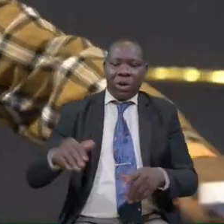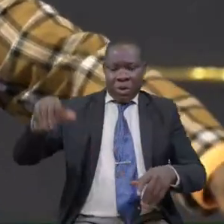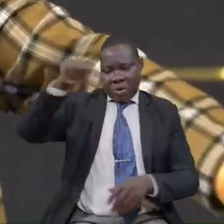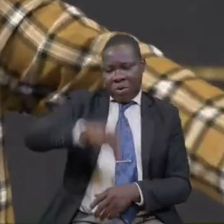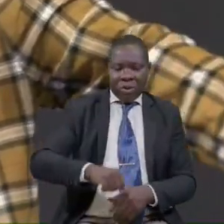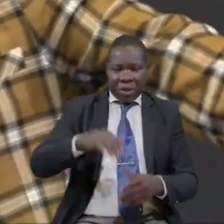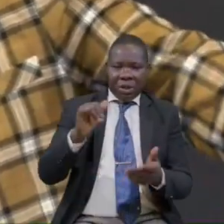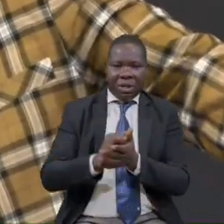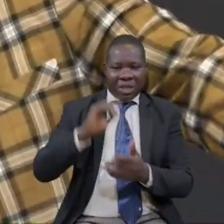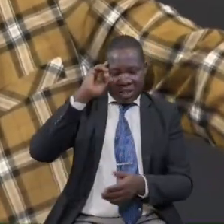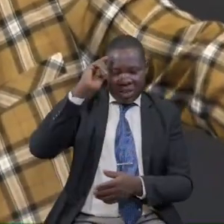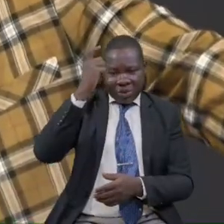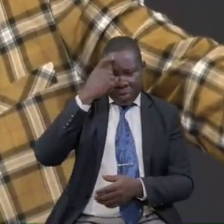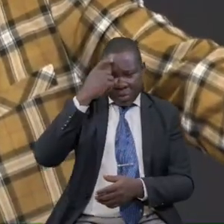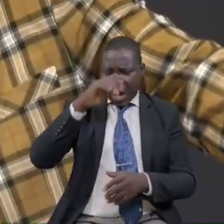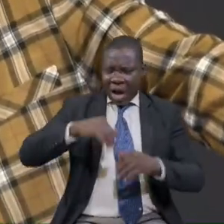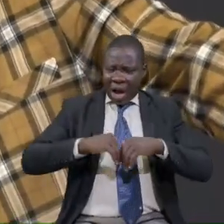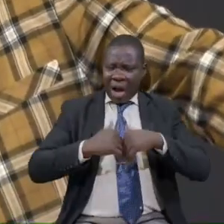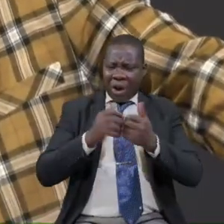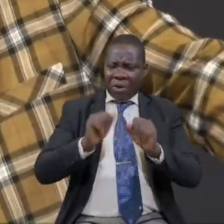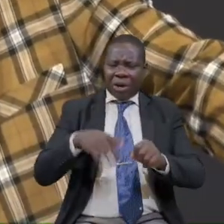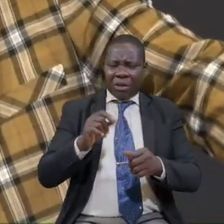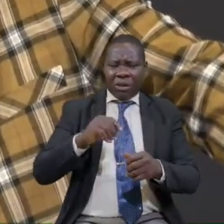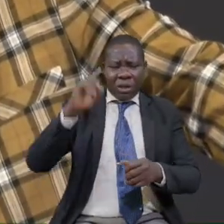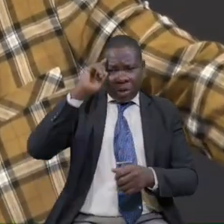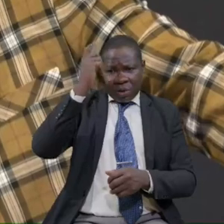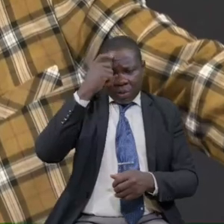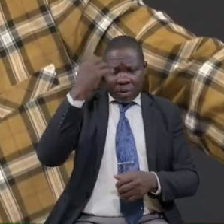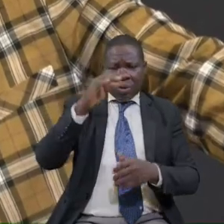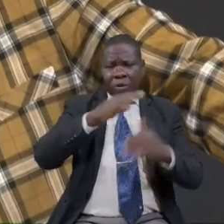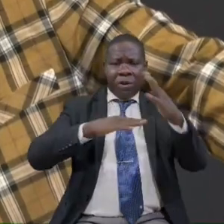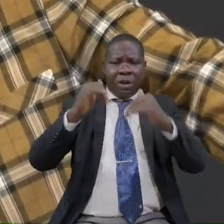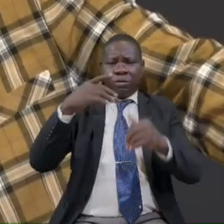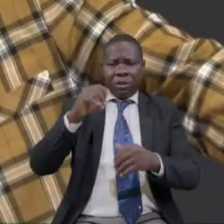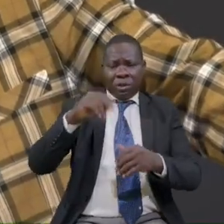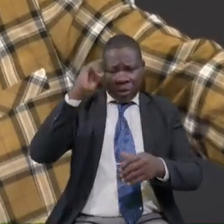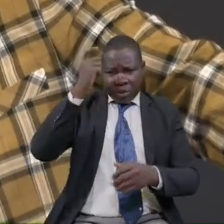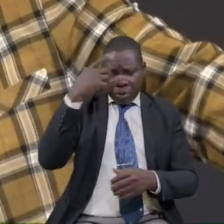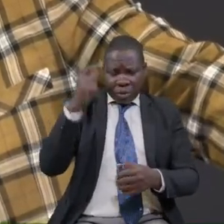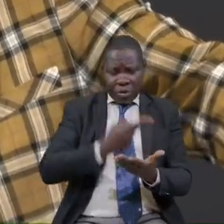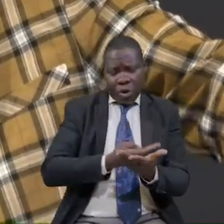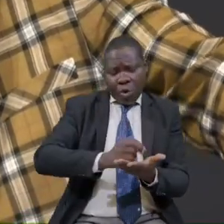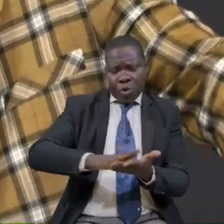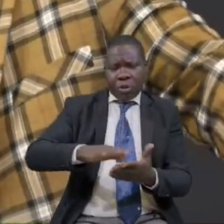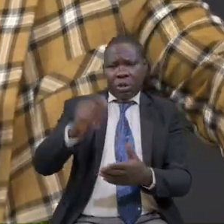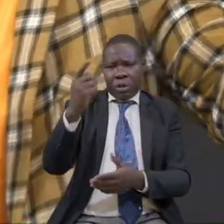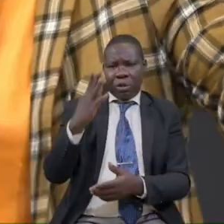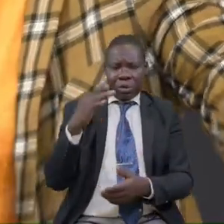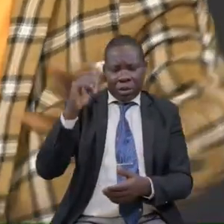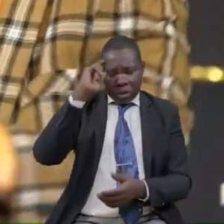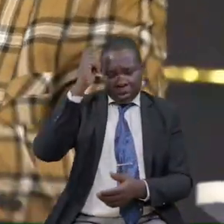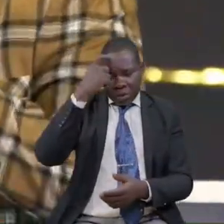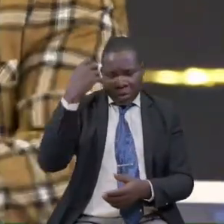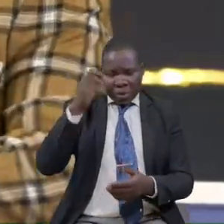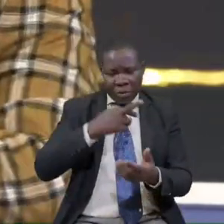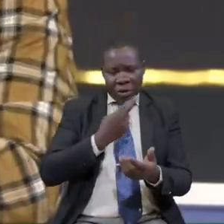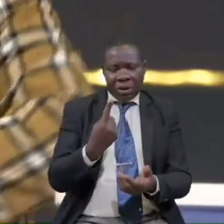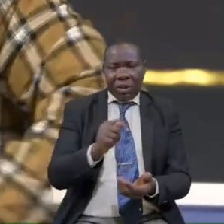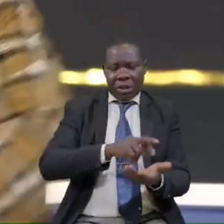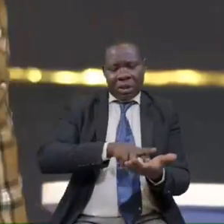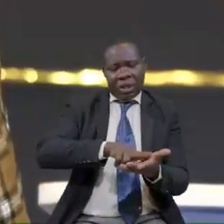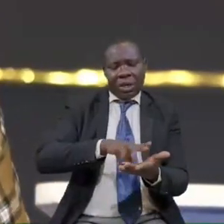va condamner un tel gouvernement. Le gouvernement du ciel, le gouvernement du Dieu saint, le gouvernement du Dieu